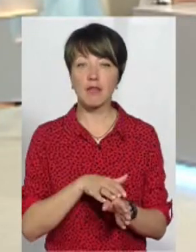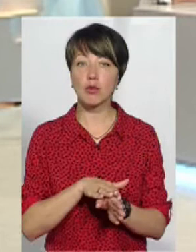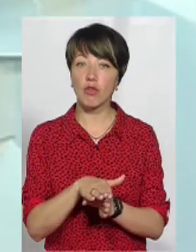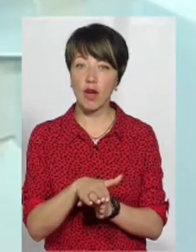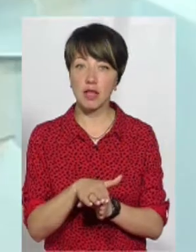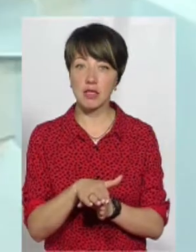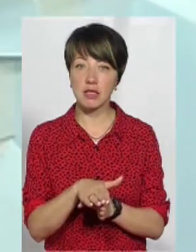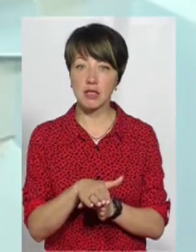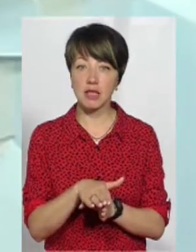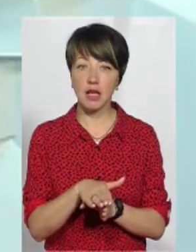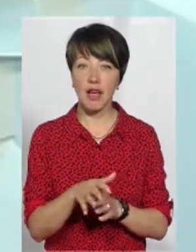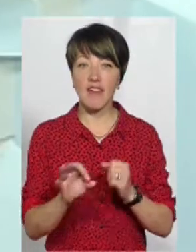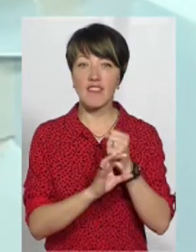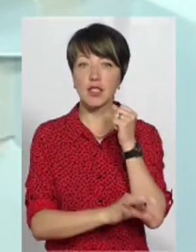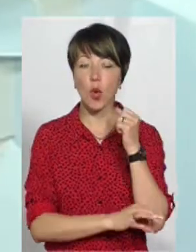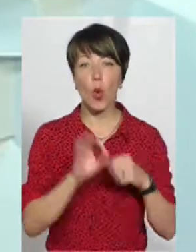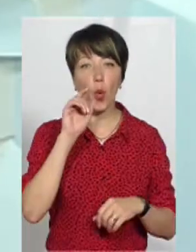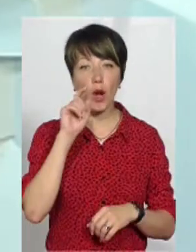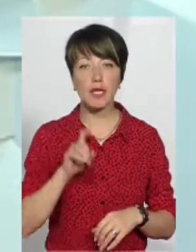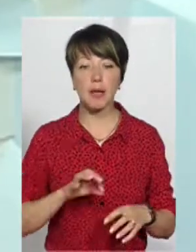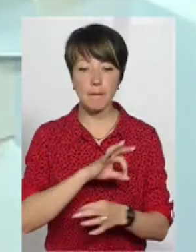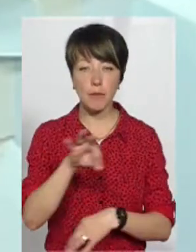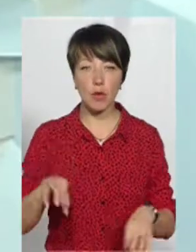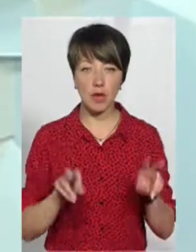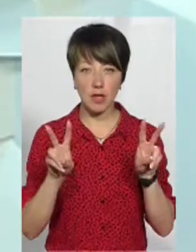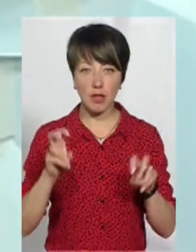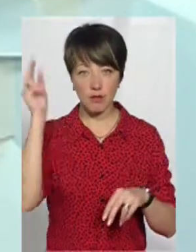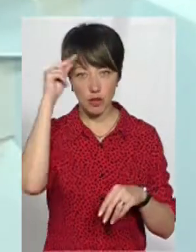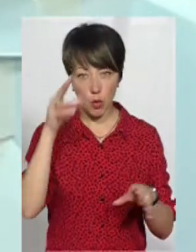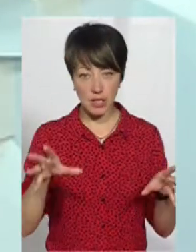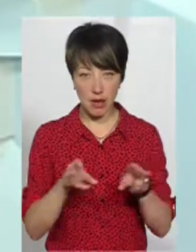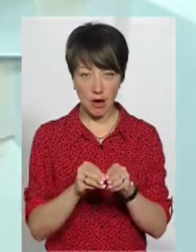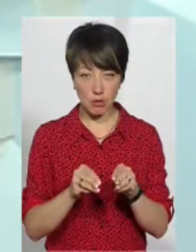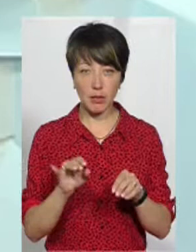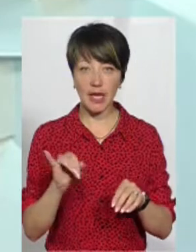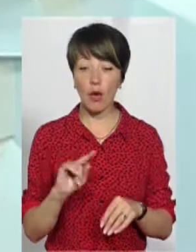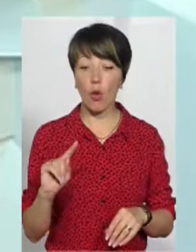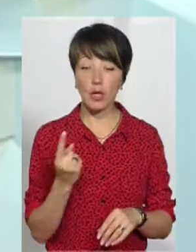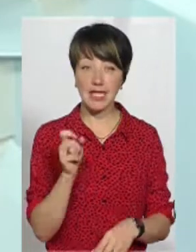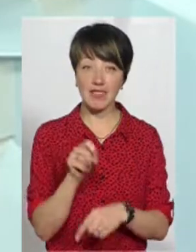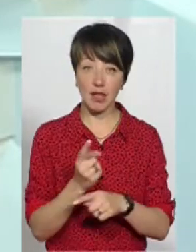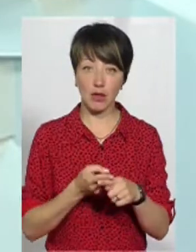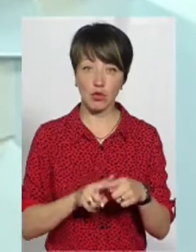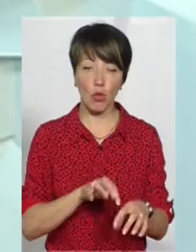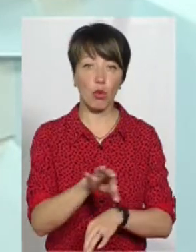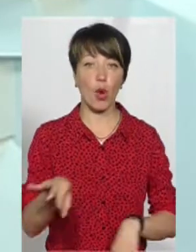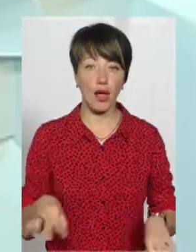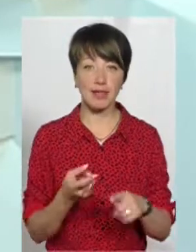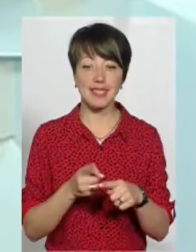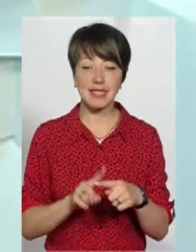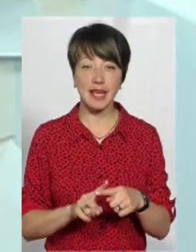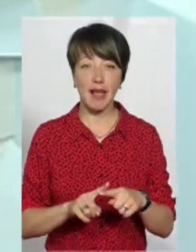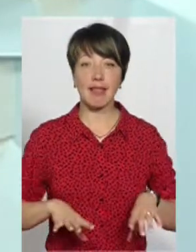відбувається фінсько-український проект, який називається «Вчимося разом». І одне з завдань цього проєкту –